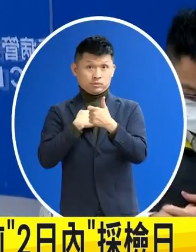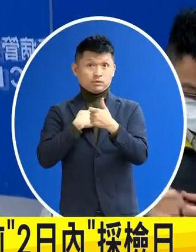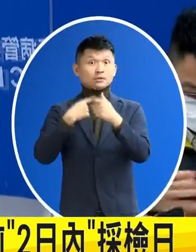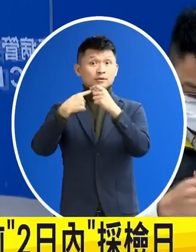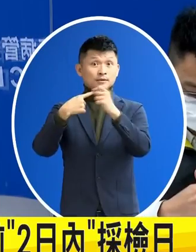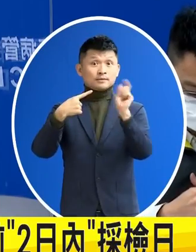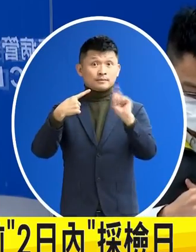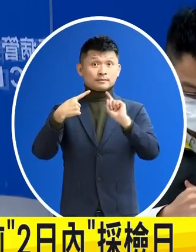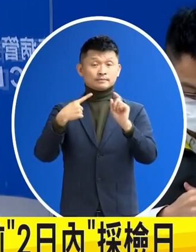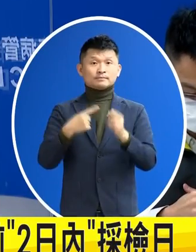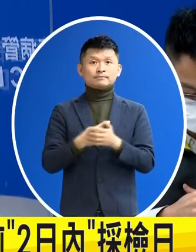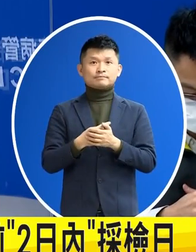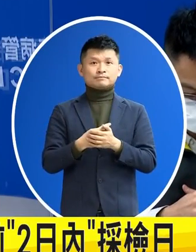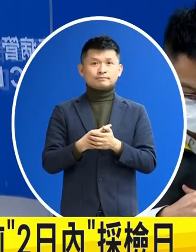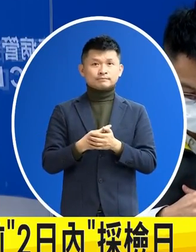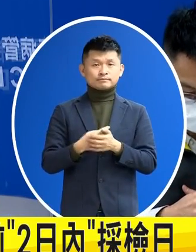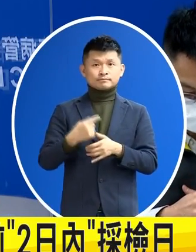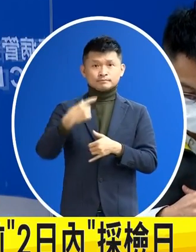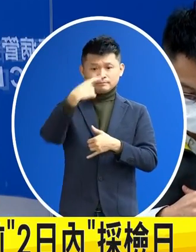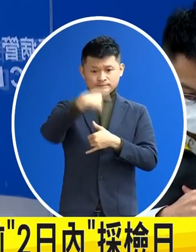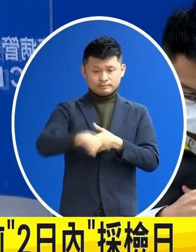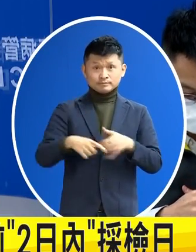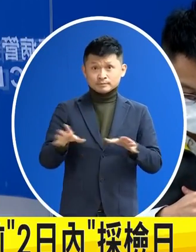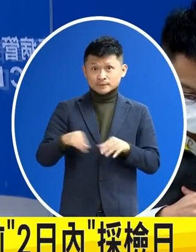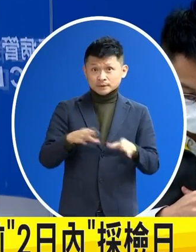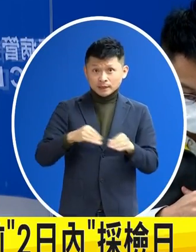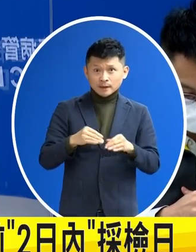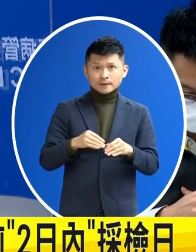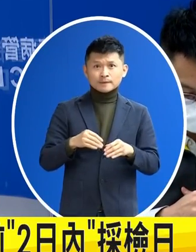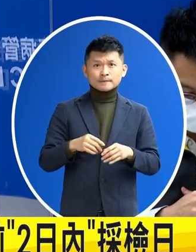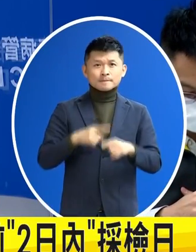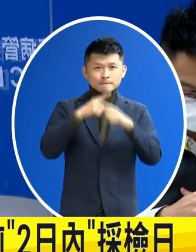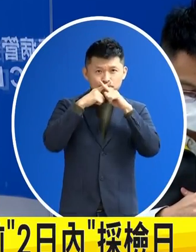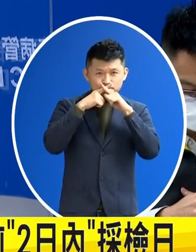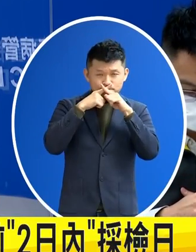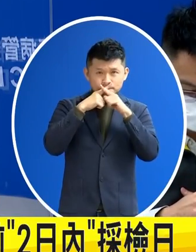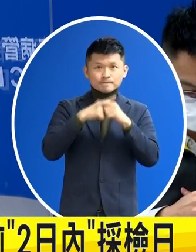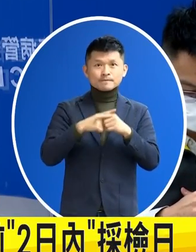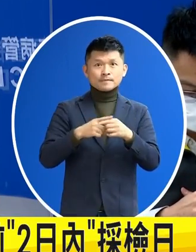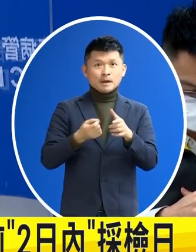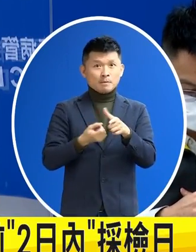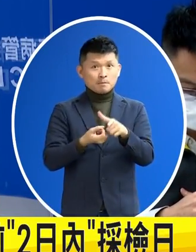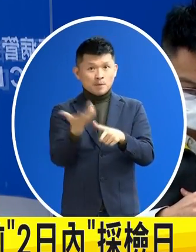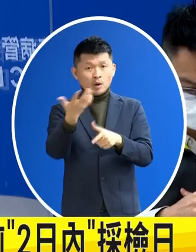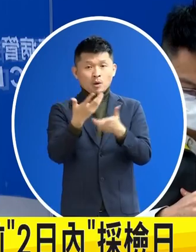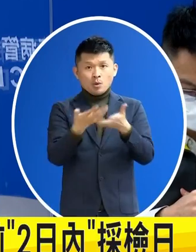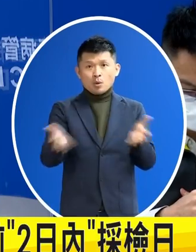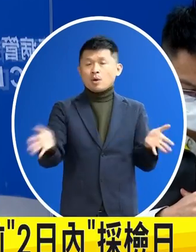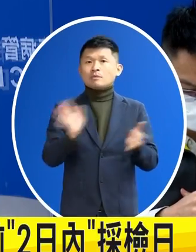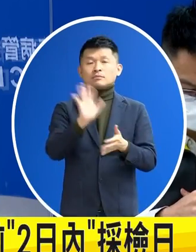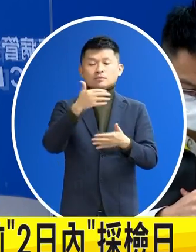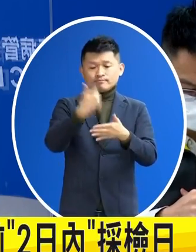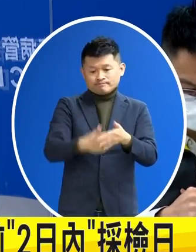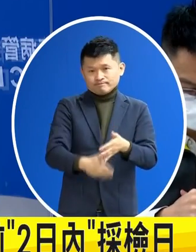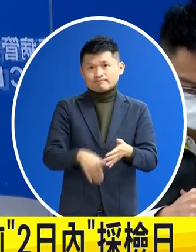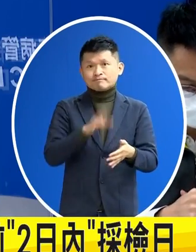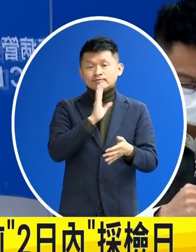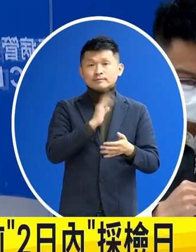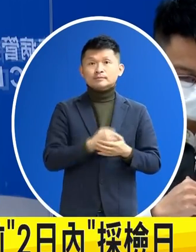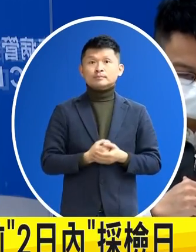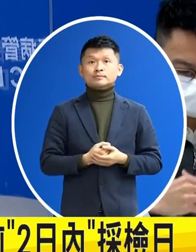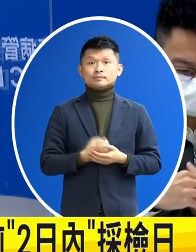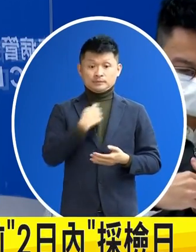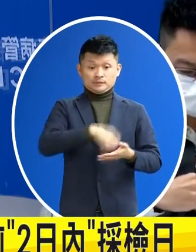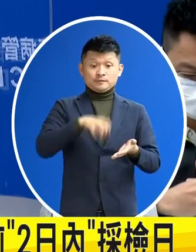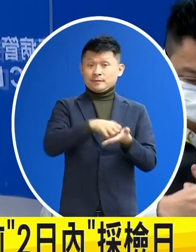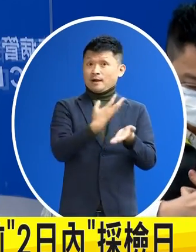就是最小揭露，就是可以揭露的资料尽量减少哦。所以你可以看到，其实我们的数位证明没有记，